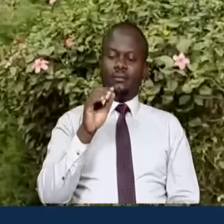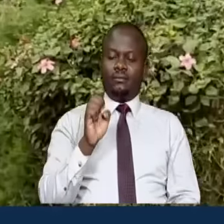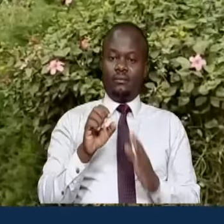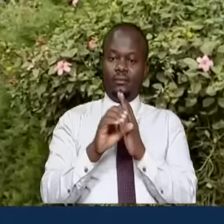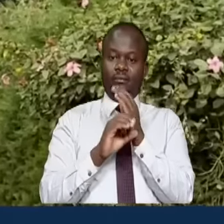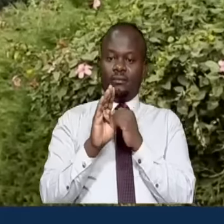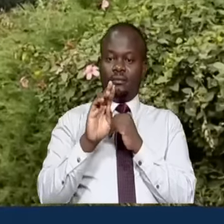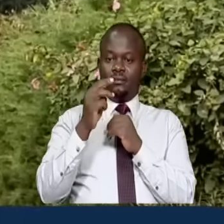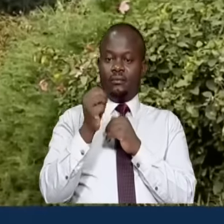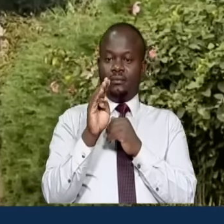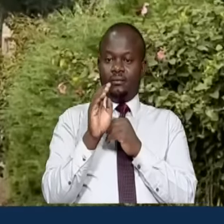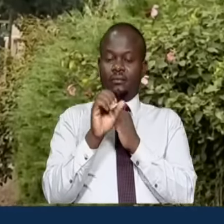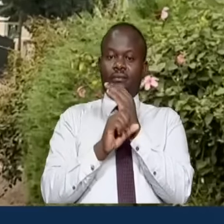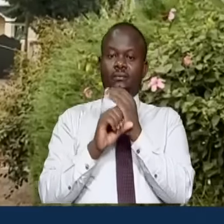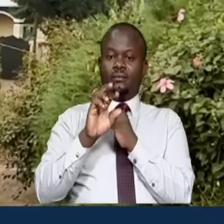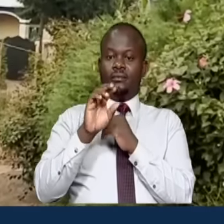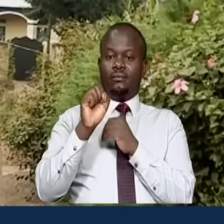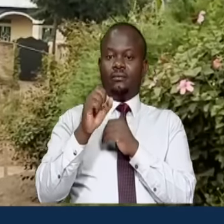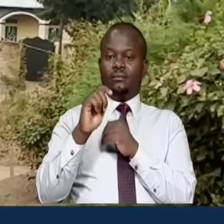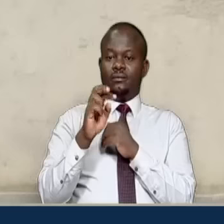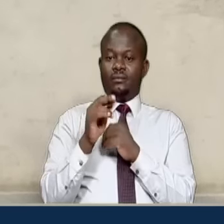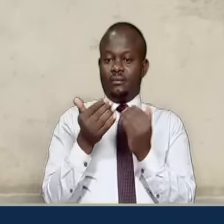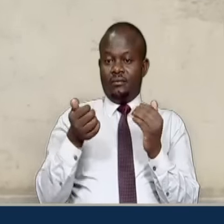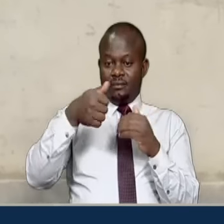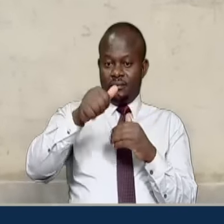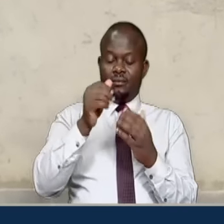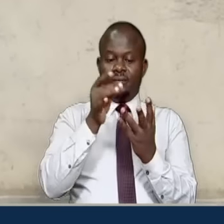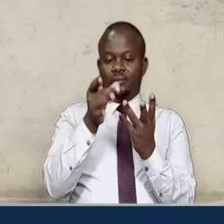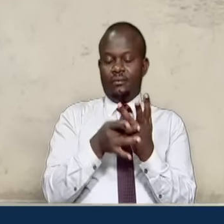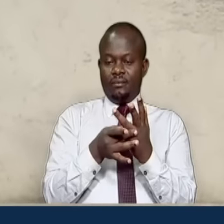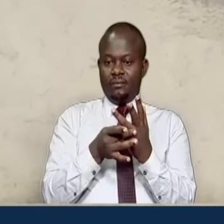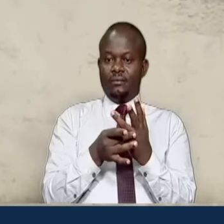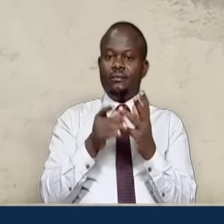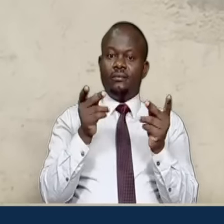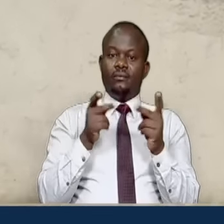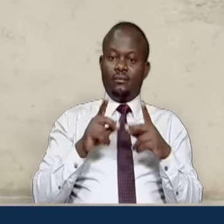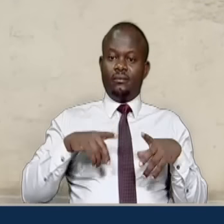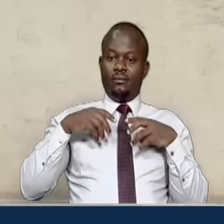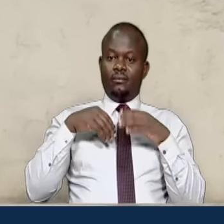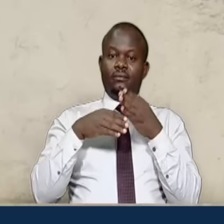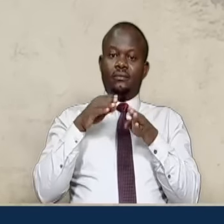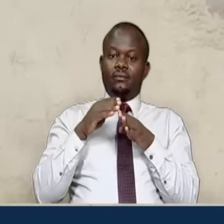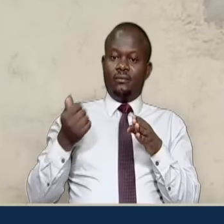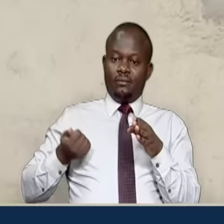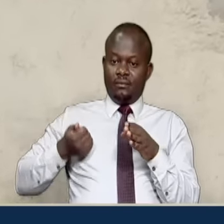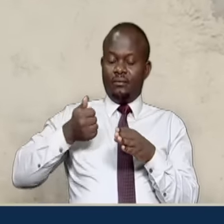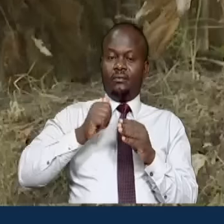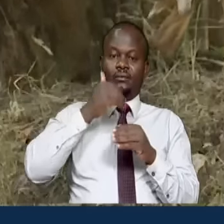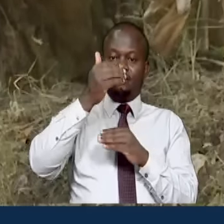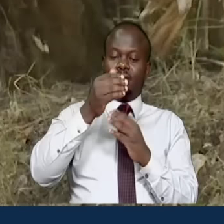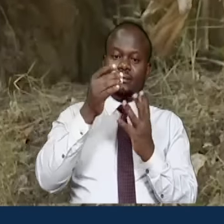murenge wa Rusatira mu karere ka Huye, abana be bose barashatse. Inzu atuyemo yayubakiwe n'umukobwa we nyuma yo